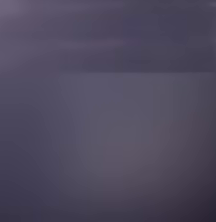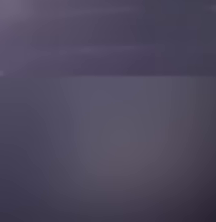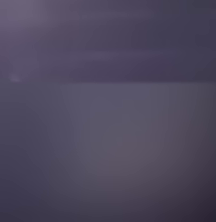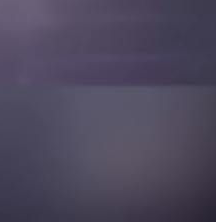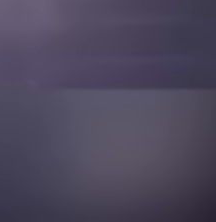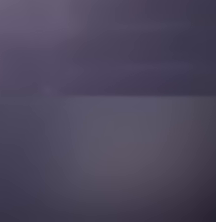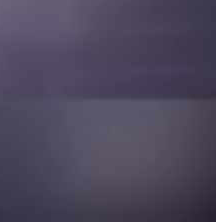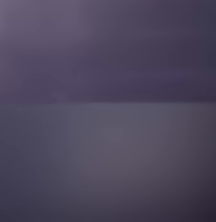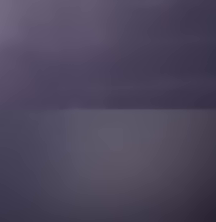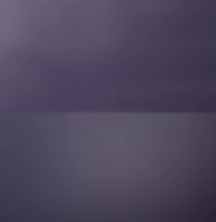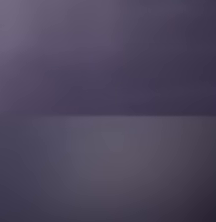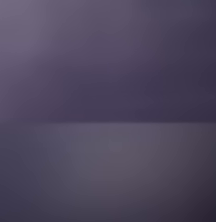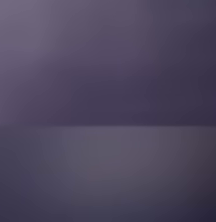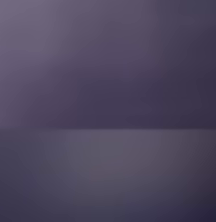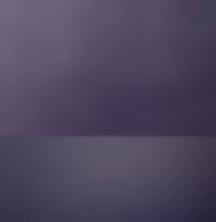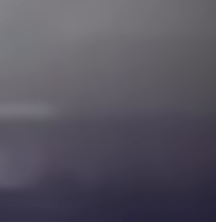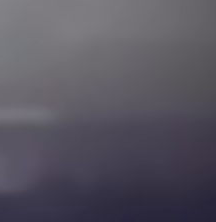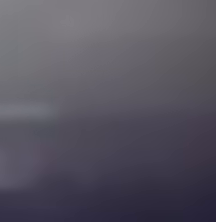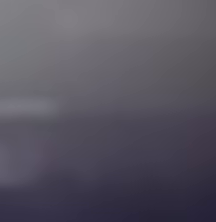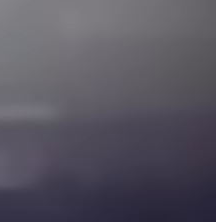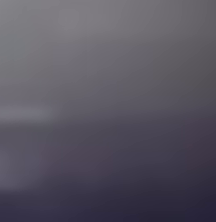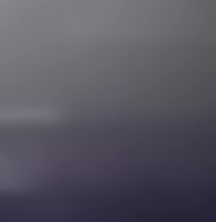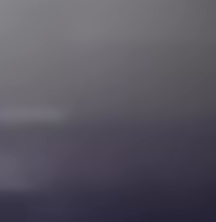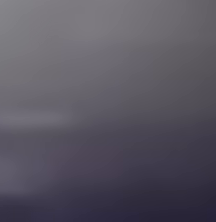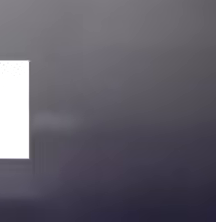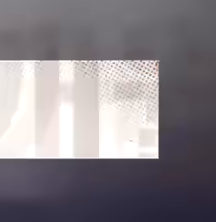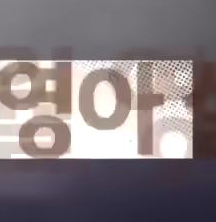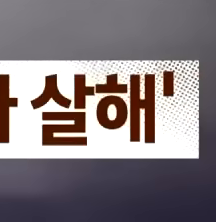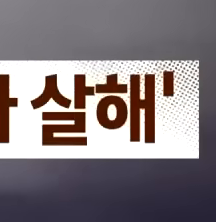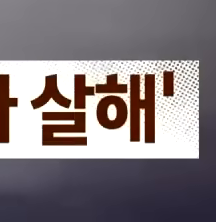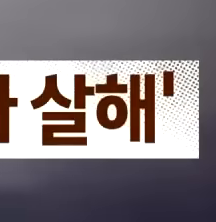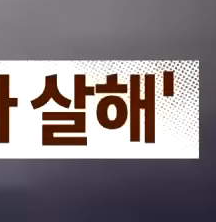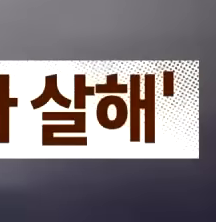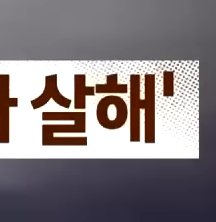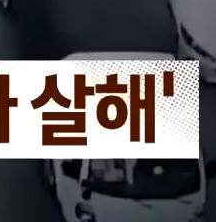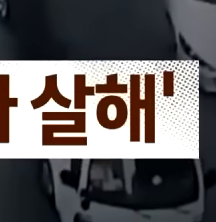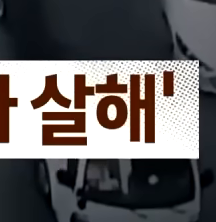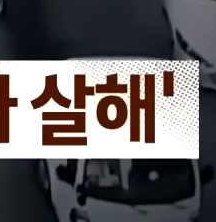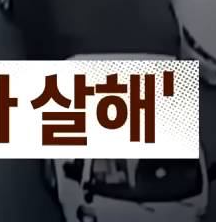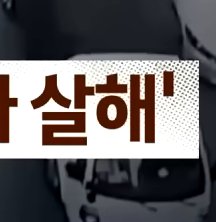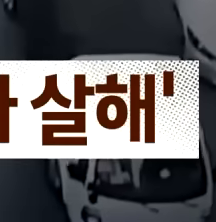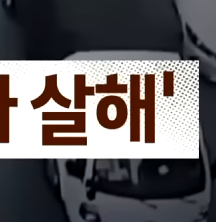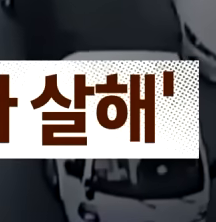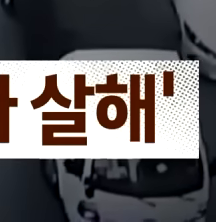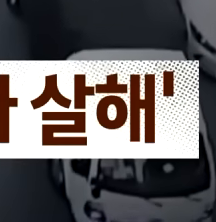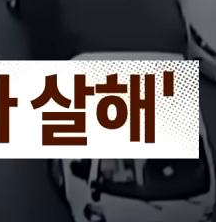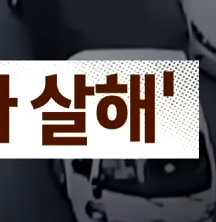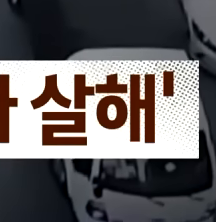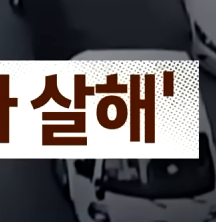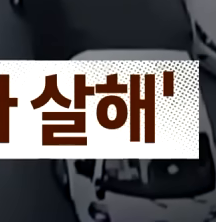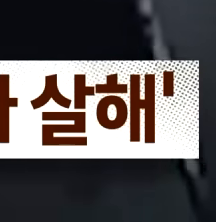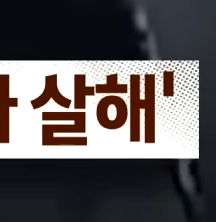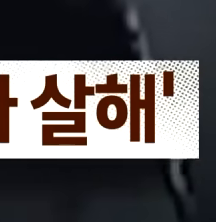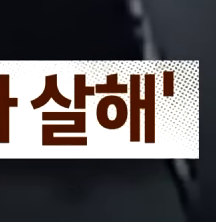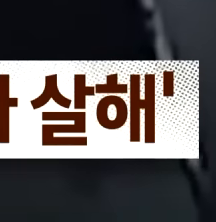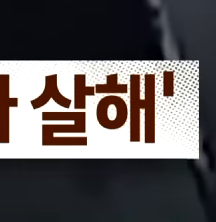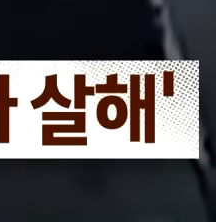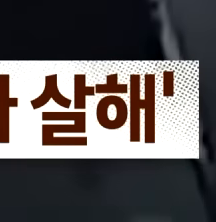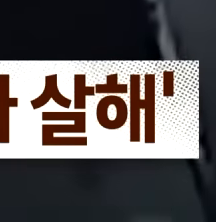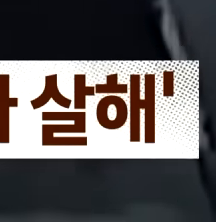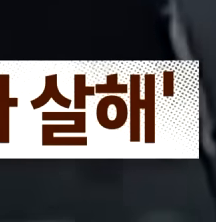오늘의 사건 반장입니다 생후 6개월 된 영화를 아파트 15층 창문 바꾸로 던져 살해한 20대 엄마가